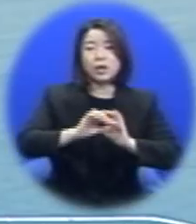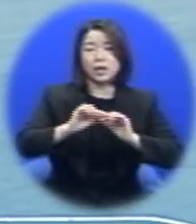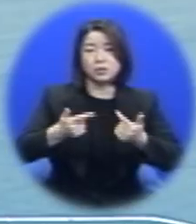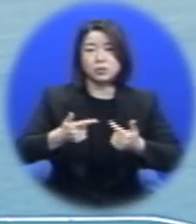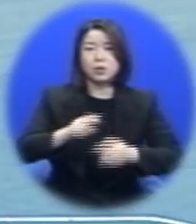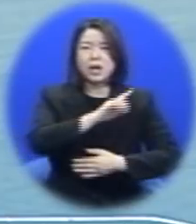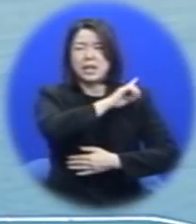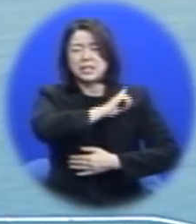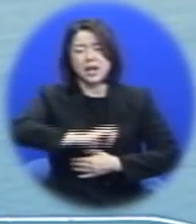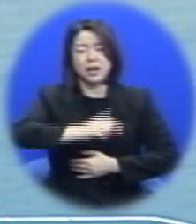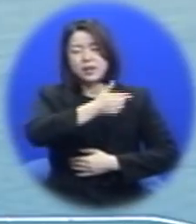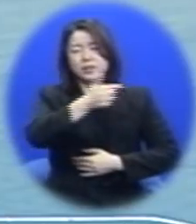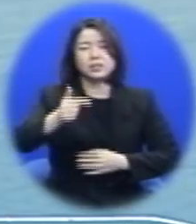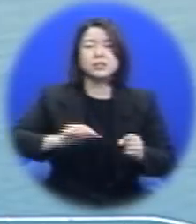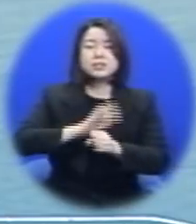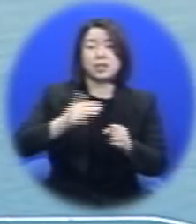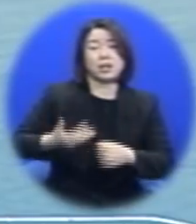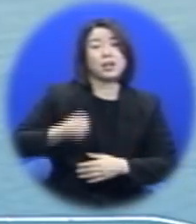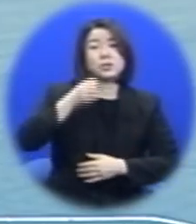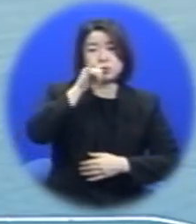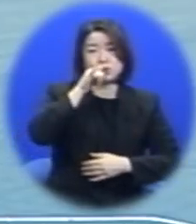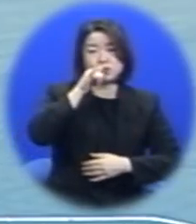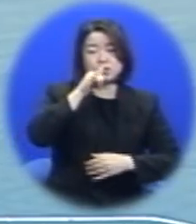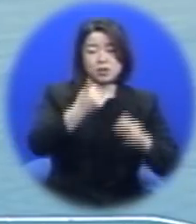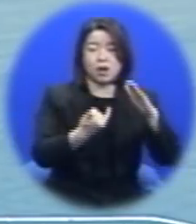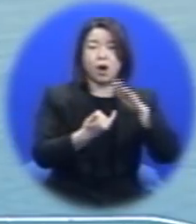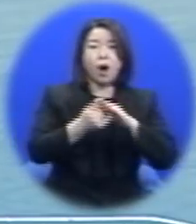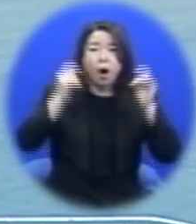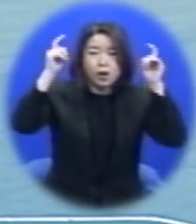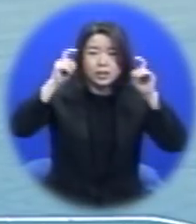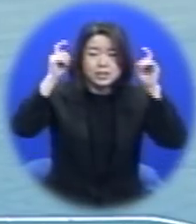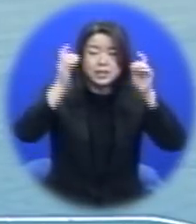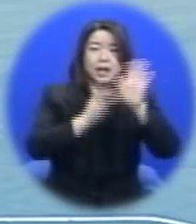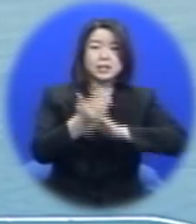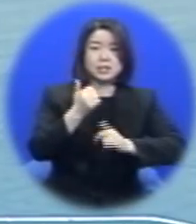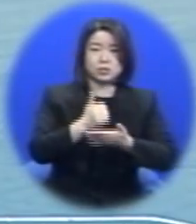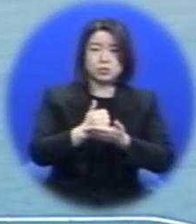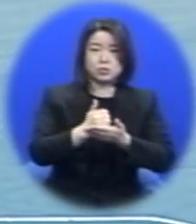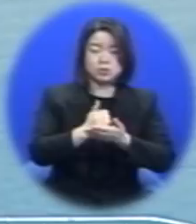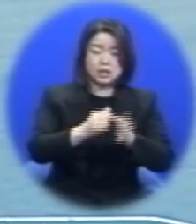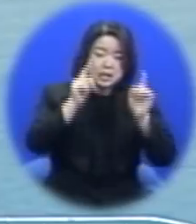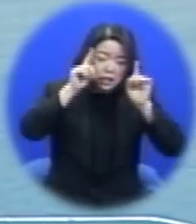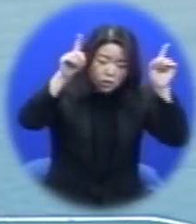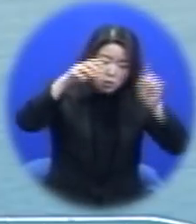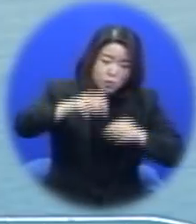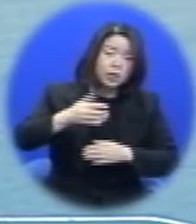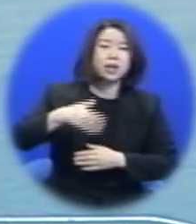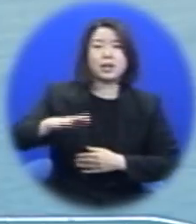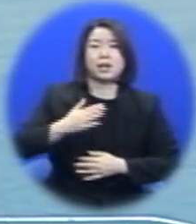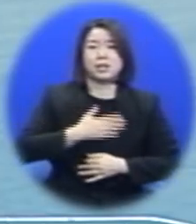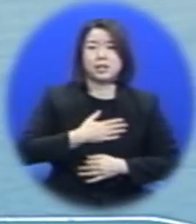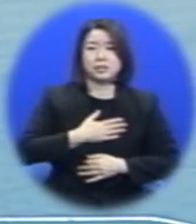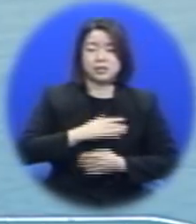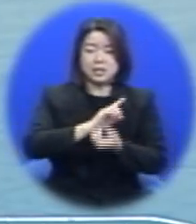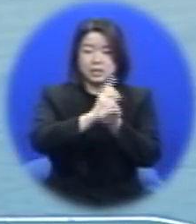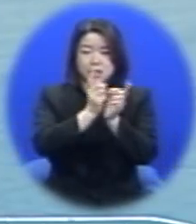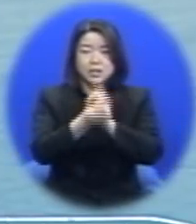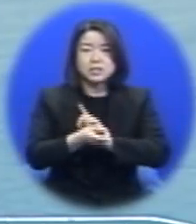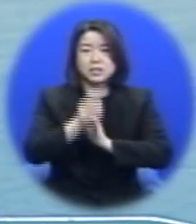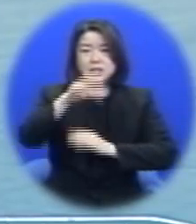있는 사람입니다. 어린 양 예수님, 지옥에 갈 수밖에 없는 나를 대신하여 주님이 십자가에